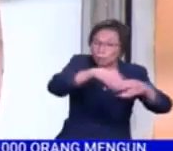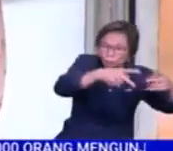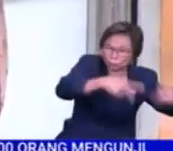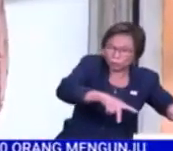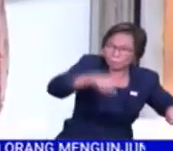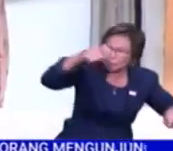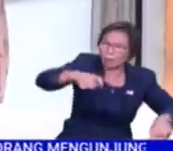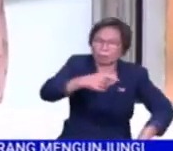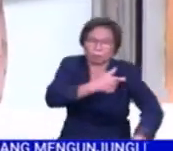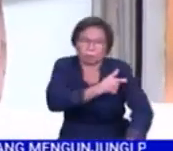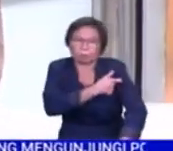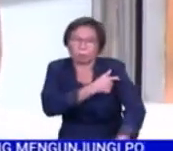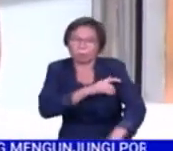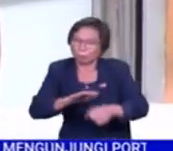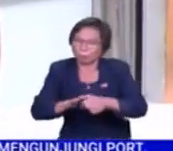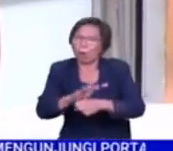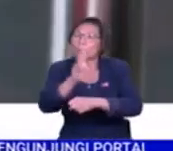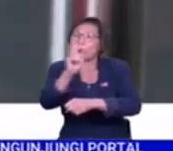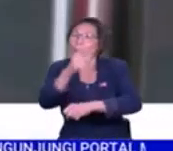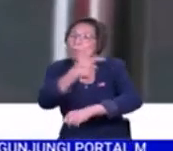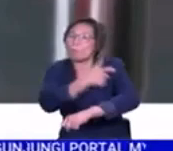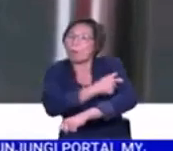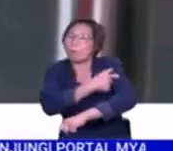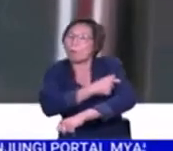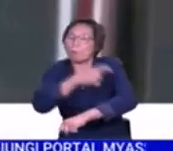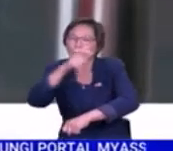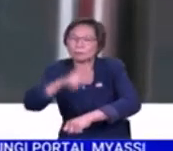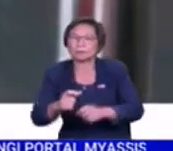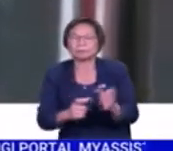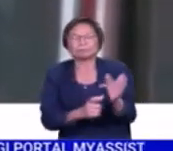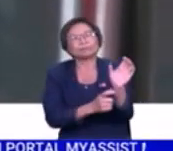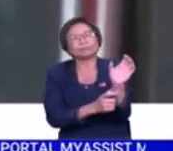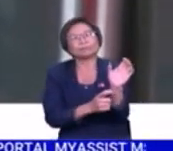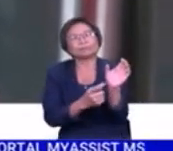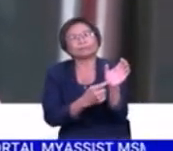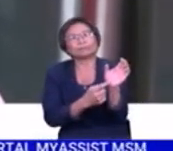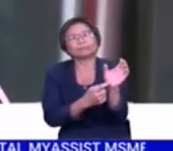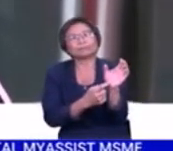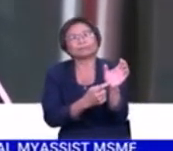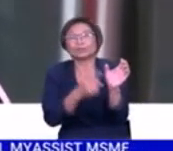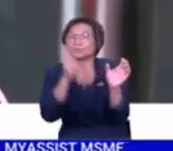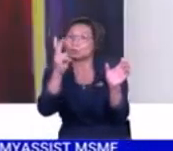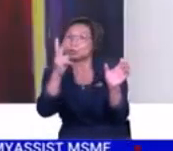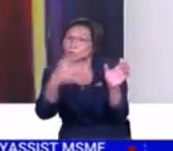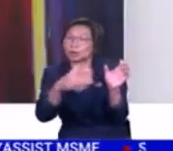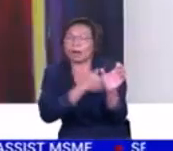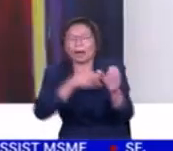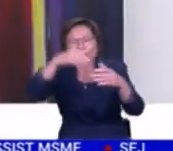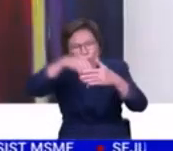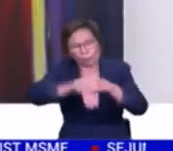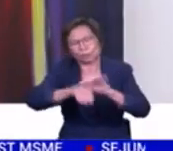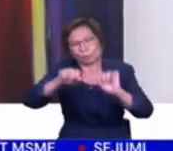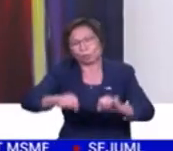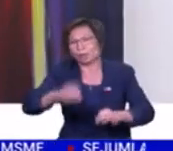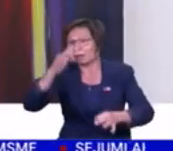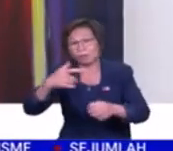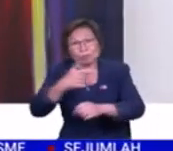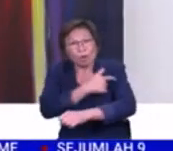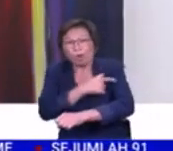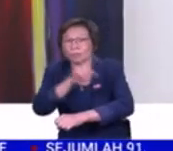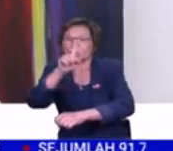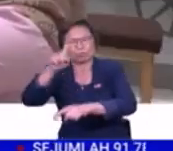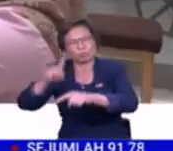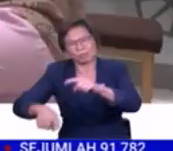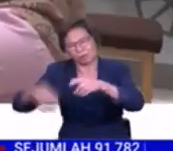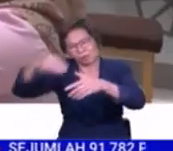ni. Complete dose vaksin memang boleh masuk dah. Kalau tak complete memang tak boleh masuk macam